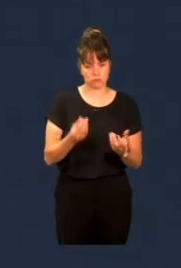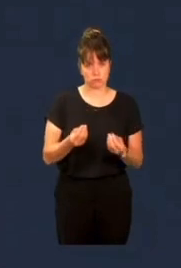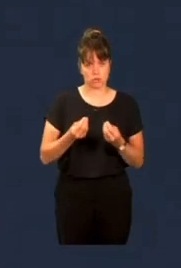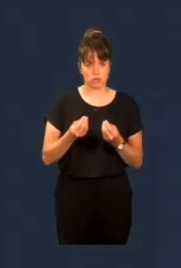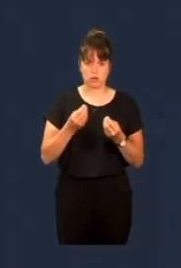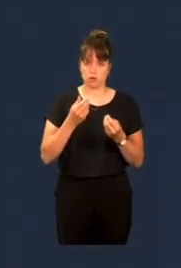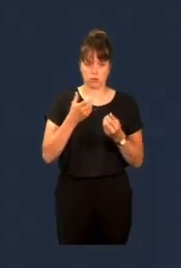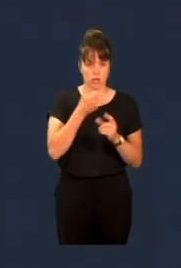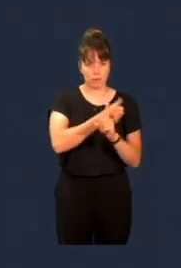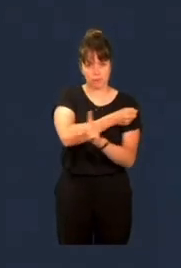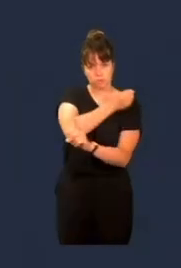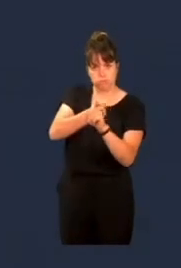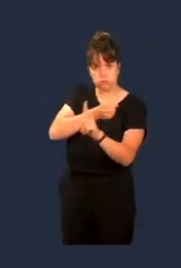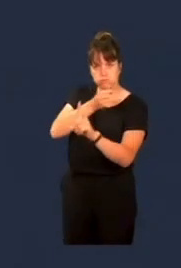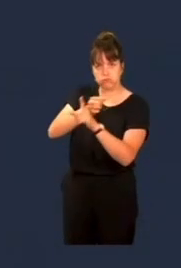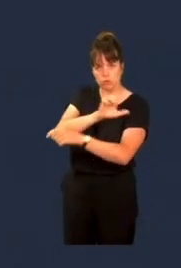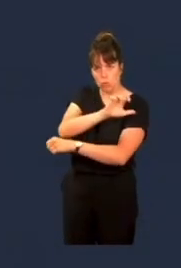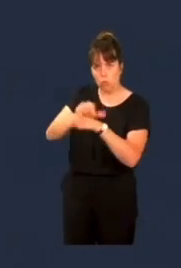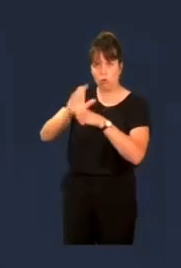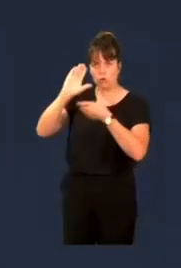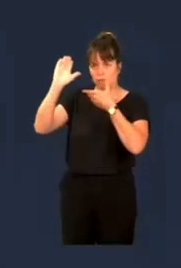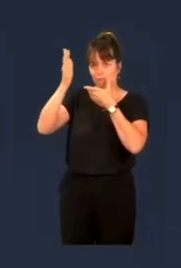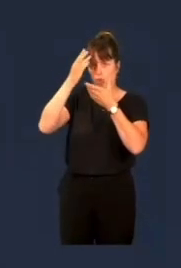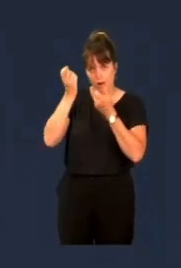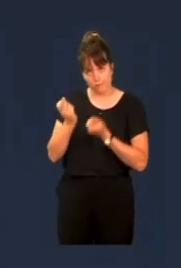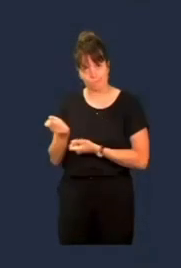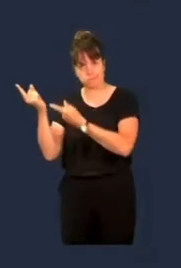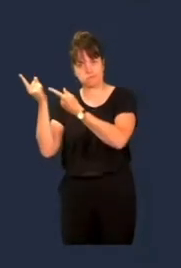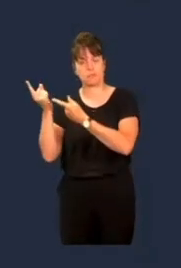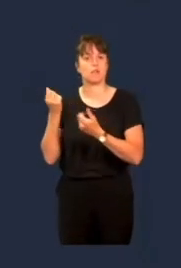voile islamique. Merci, Monsieur le Président.